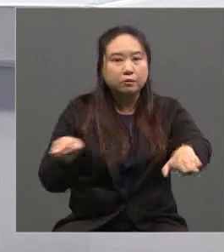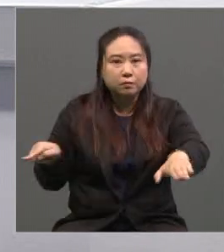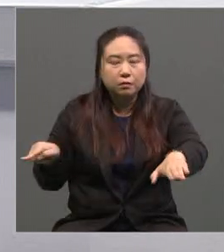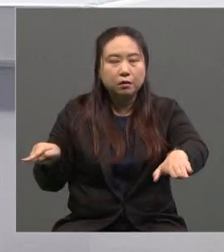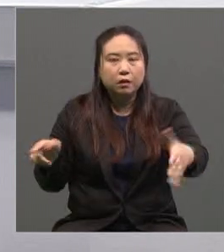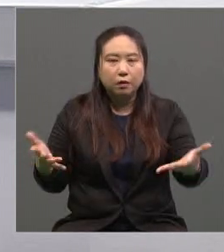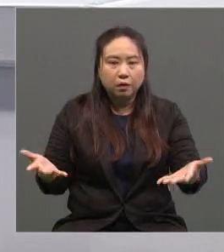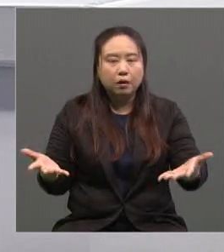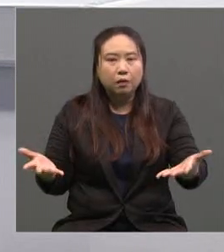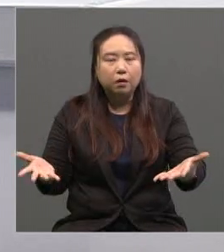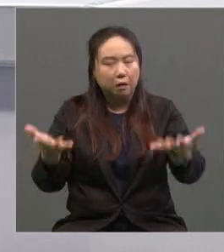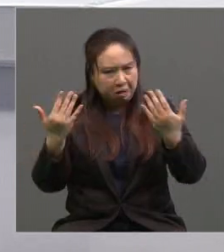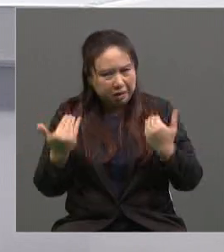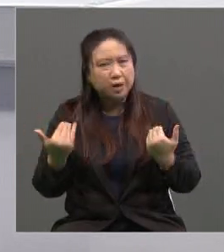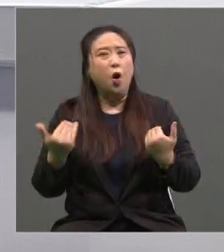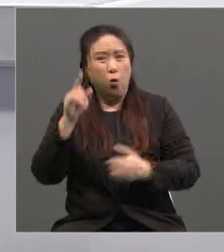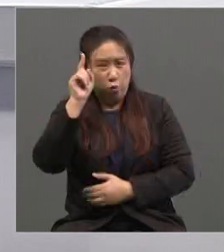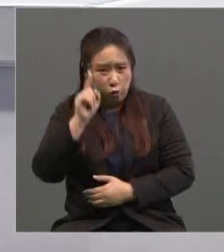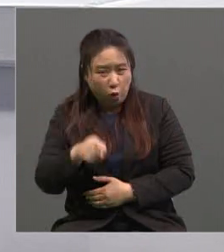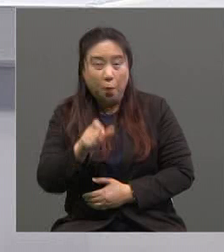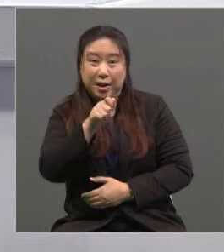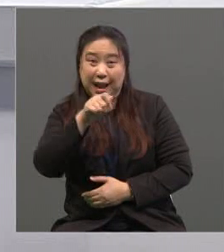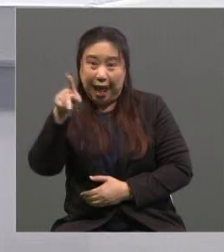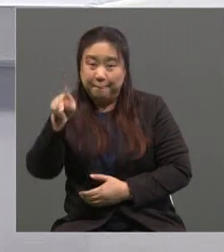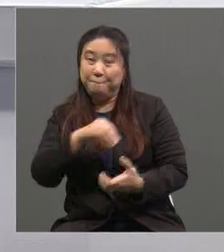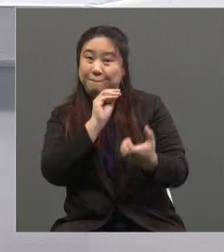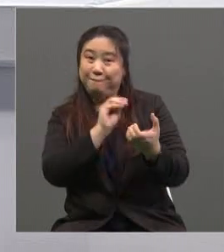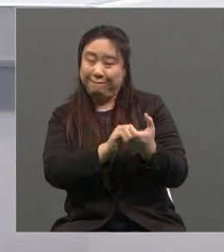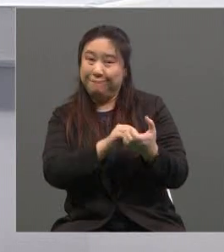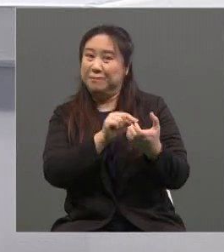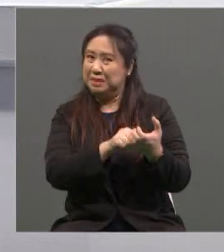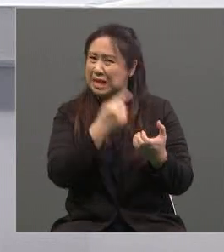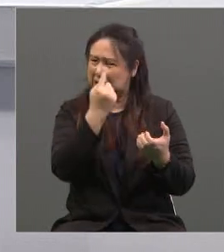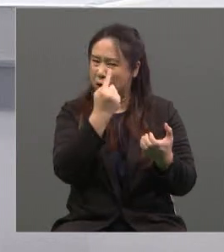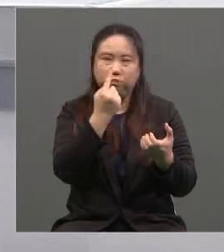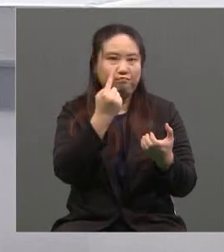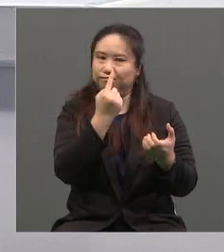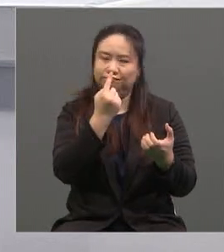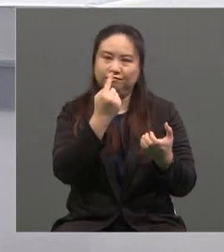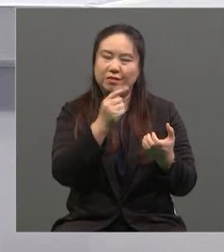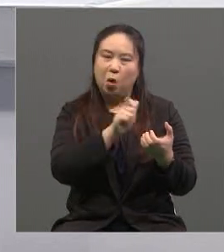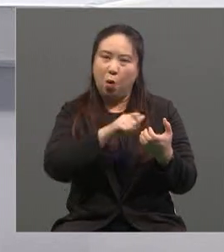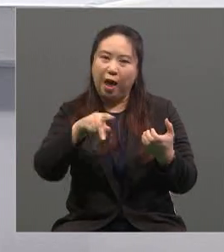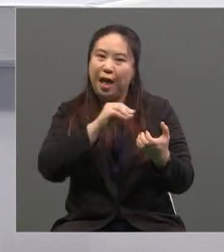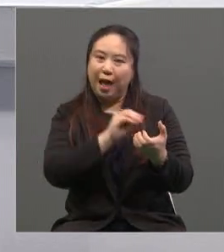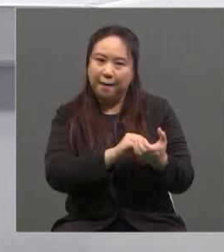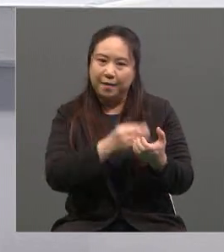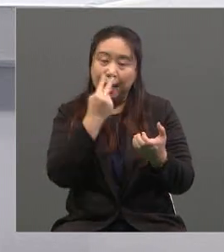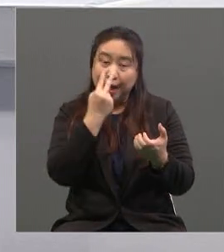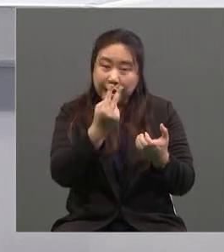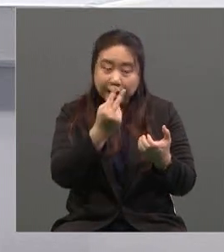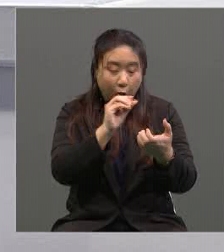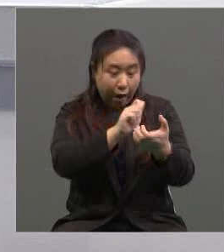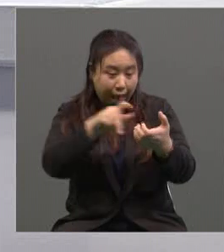เลย อ่า แล้วก ใ ็ ช ไม ่ ่ใช่จําเป็นเฉพาะว่าจะต้องเป็นแอปพลิเคชันเกี่ยวกับความปลอดภัยด้วย กับ ที่แจ้งเตือนขึ้นมาเนี่ยเห็นมาจากแอปเว็บไซต์อ่าน